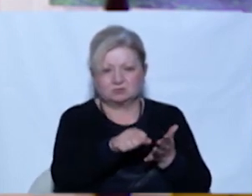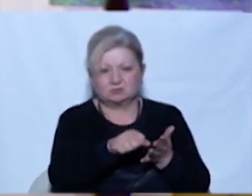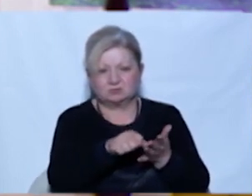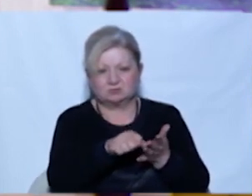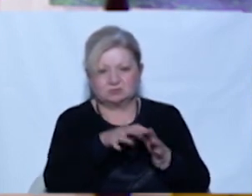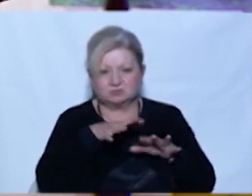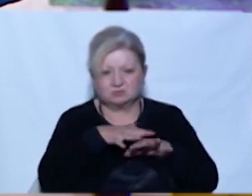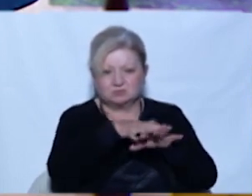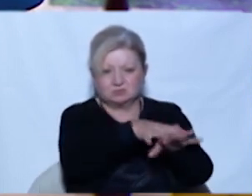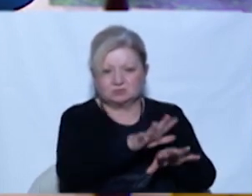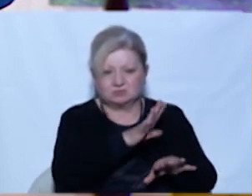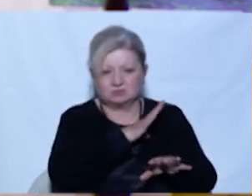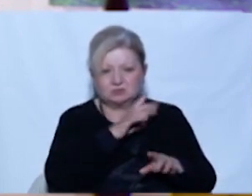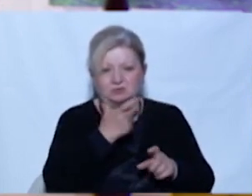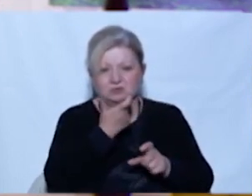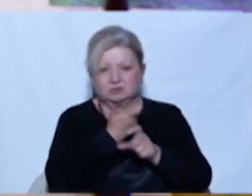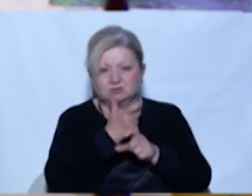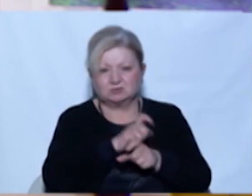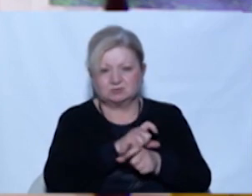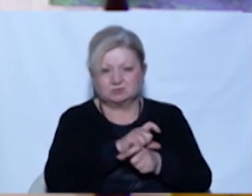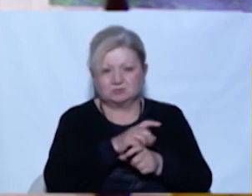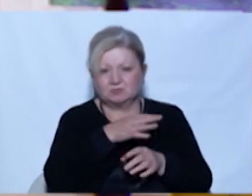და ადამიანური რესურსები შეიწირა.